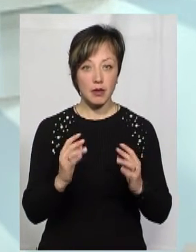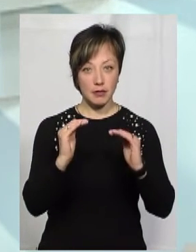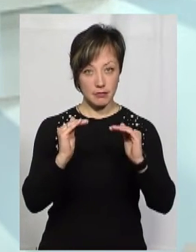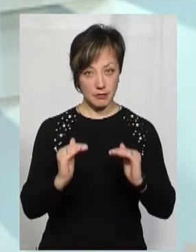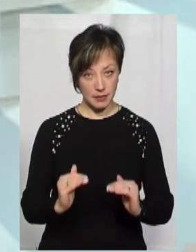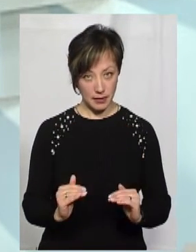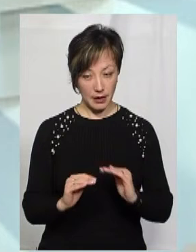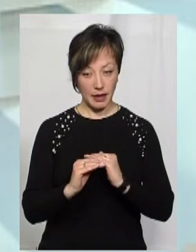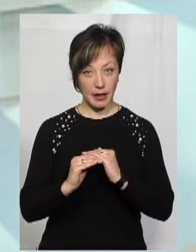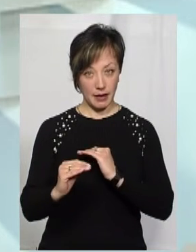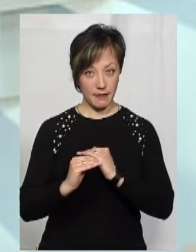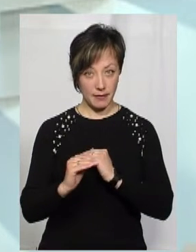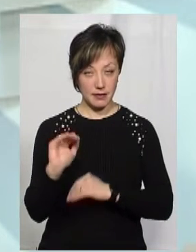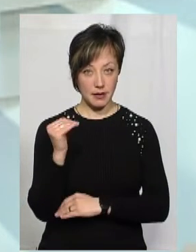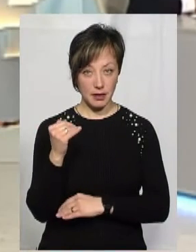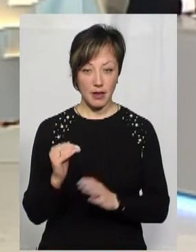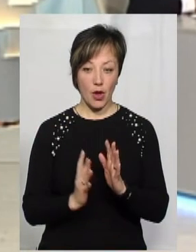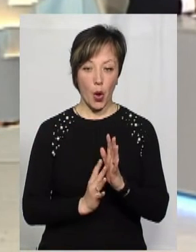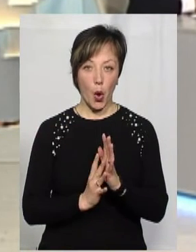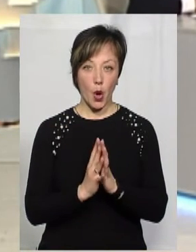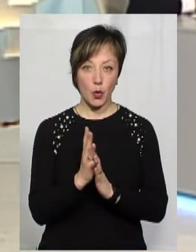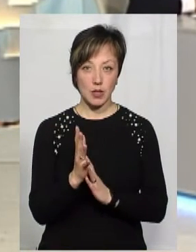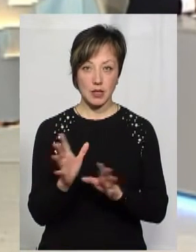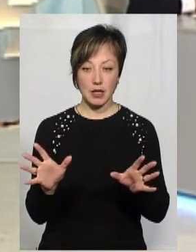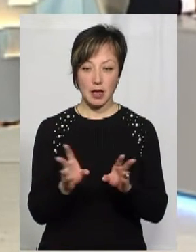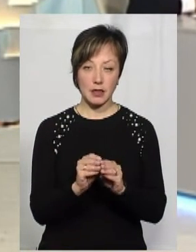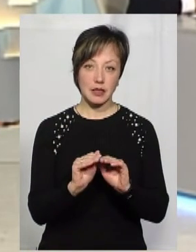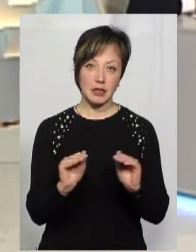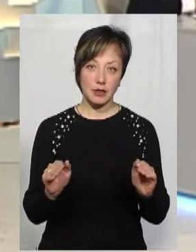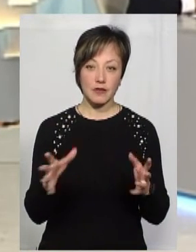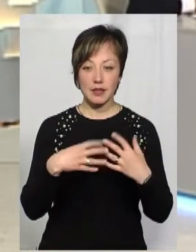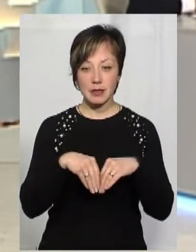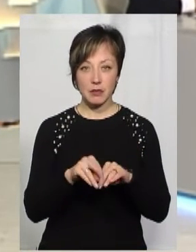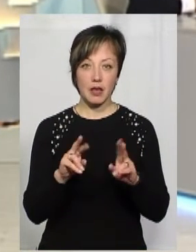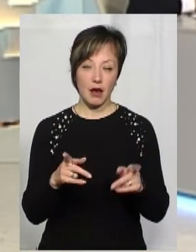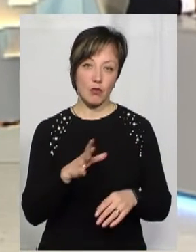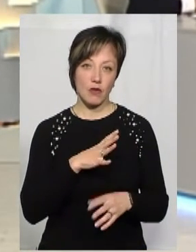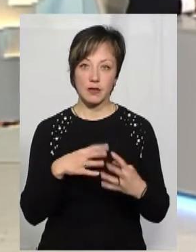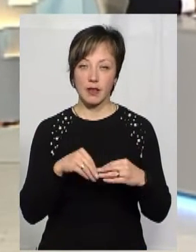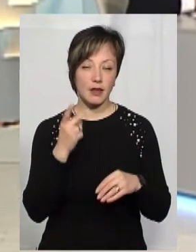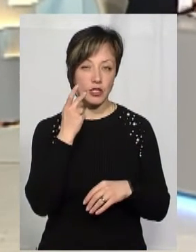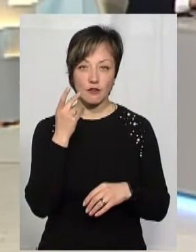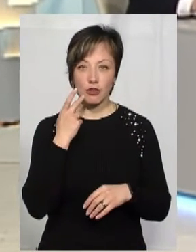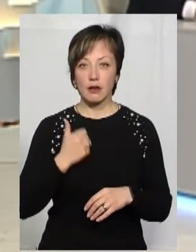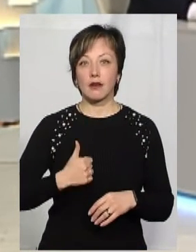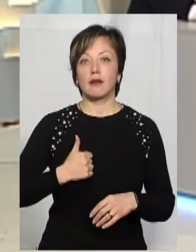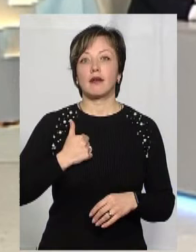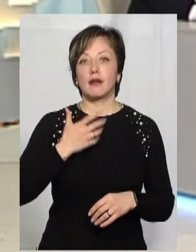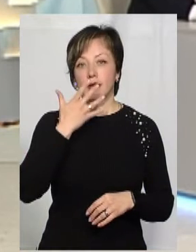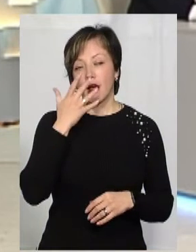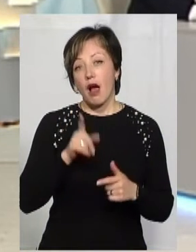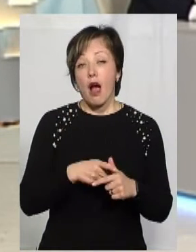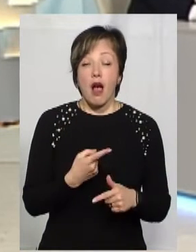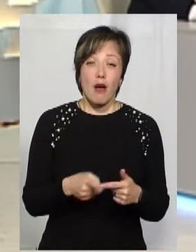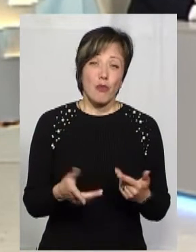опуститися до її рівня, а потім разом з дитиною рости, щоб ви були друзі, і щоб все було в сім'ї так, як в сім'ї. Не завжди амбіції.